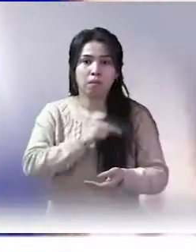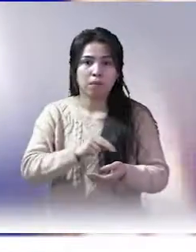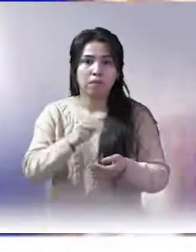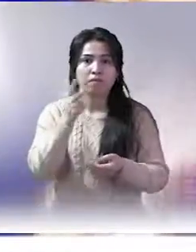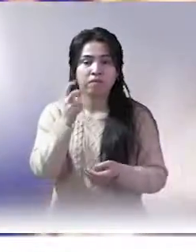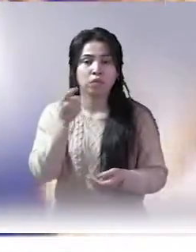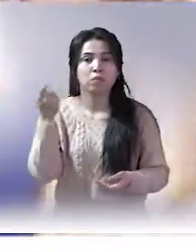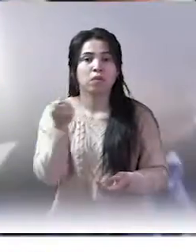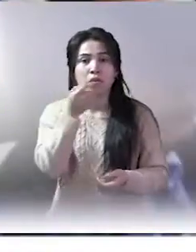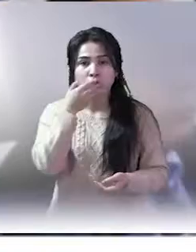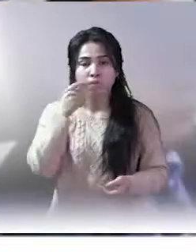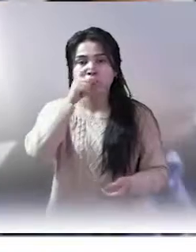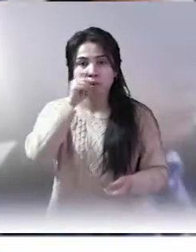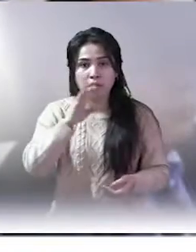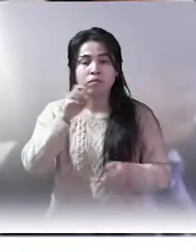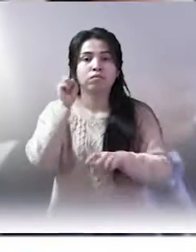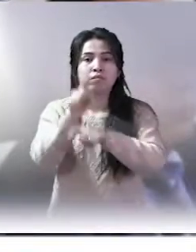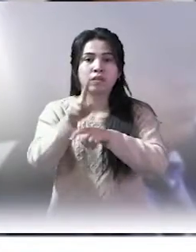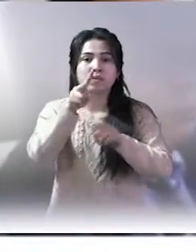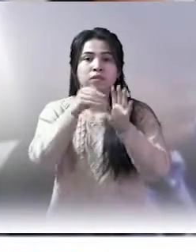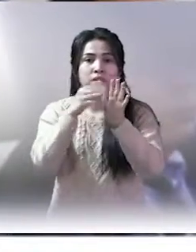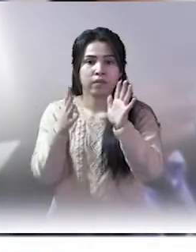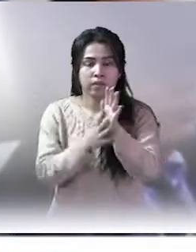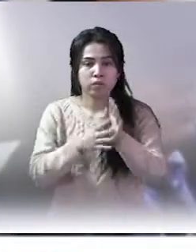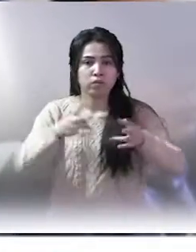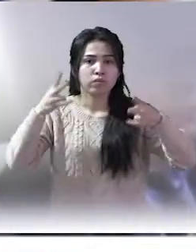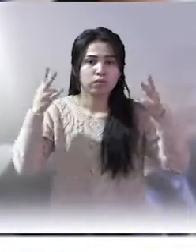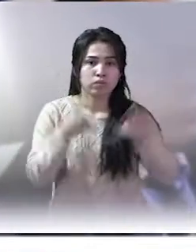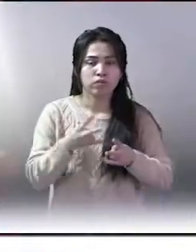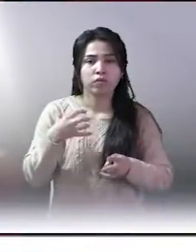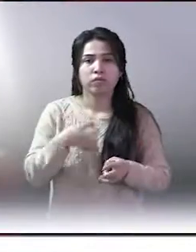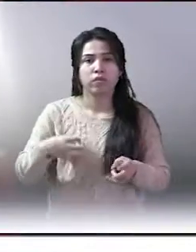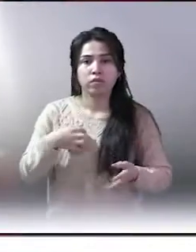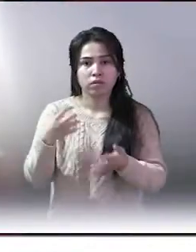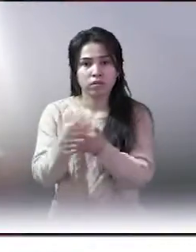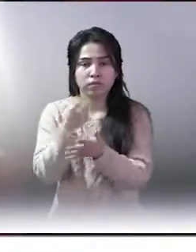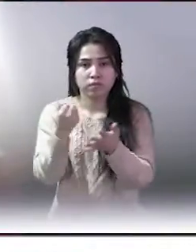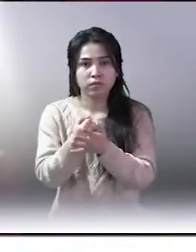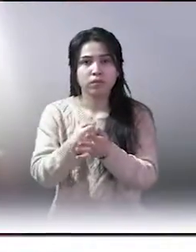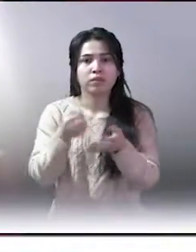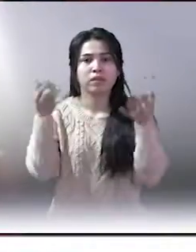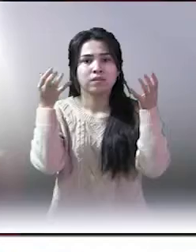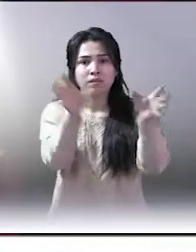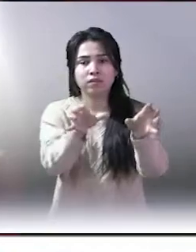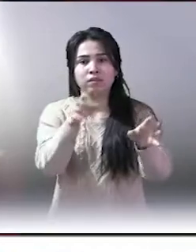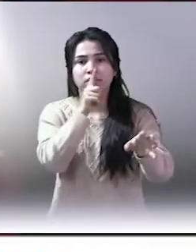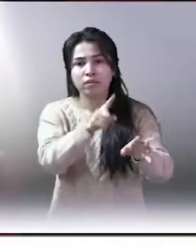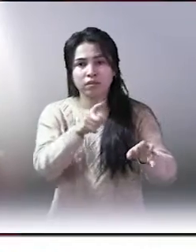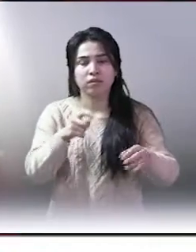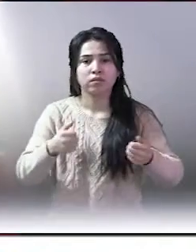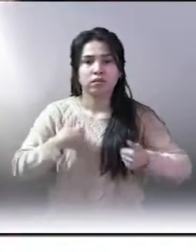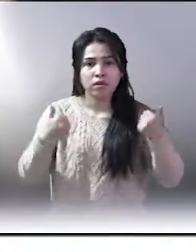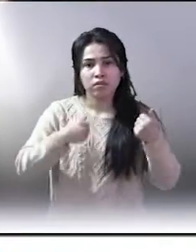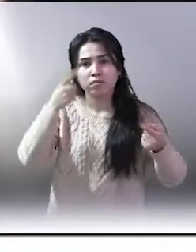проведено немало и вместе с тем дал ряд конкретных поручений. Учитывая промышленный потенциал, необходимо усилить нагрузку на предприятия,